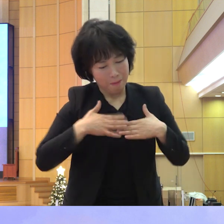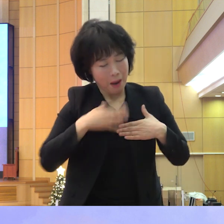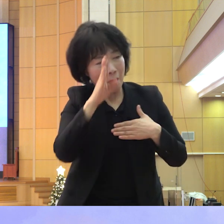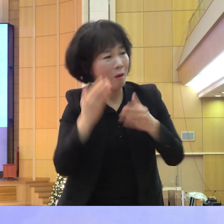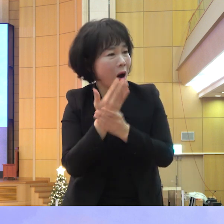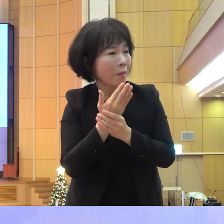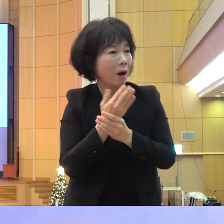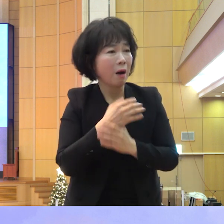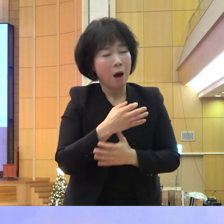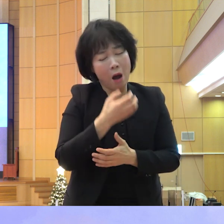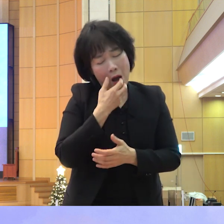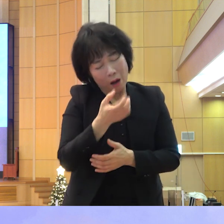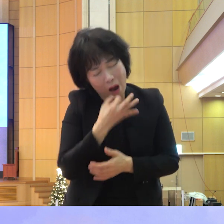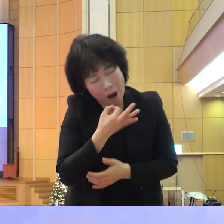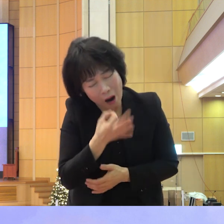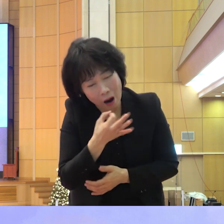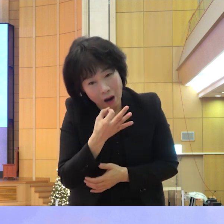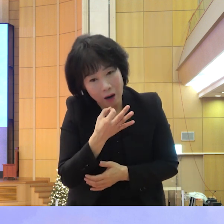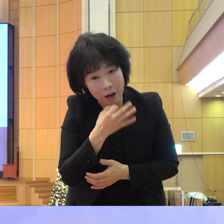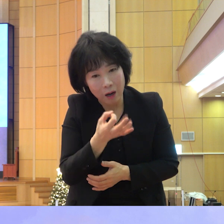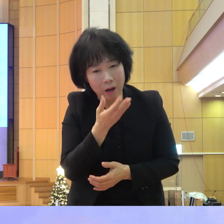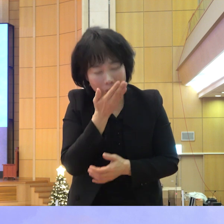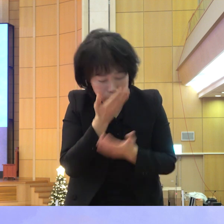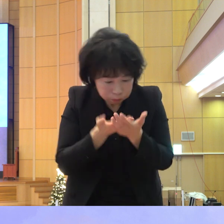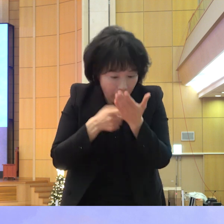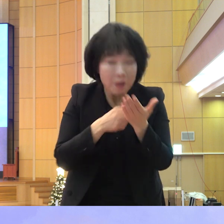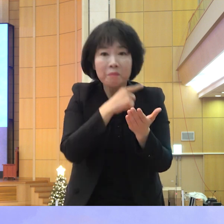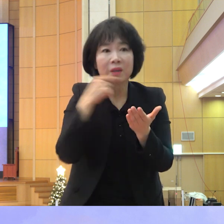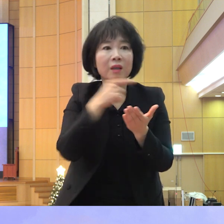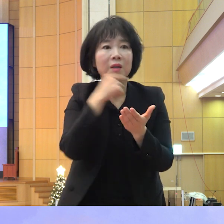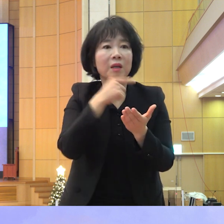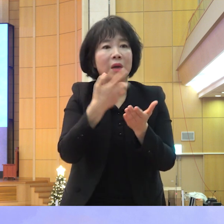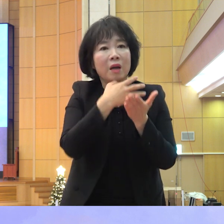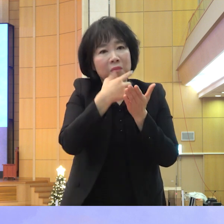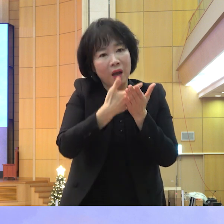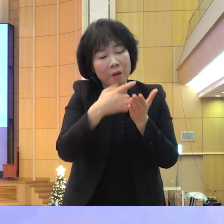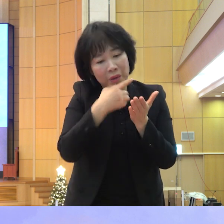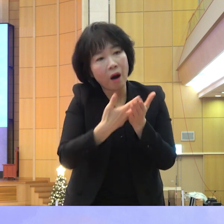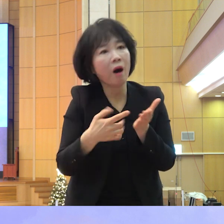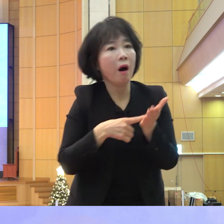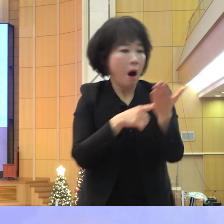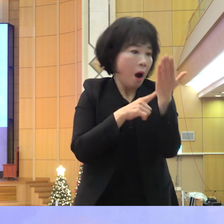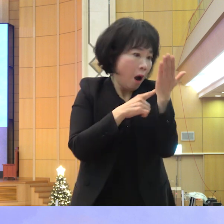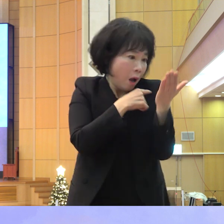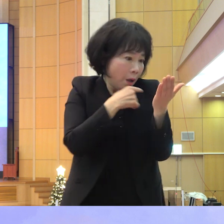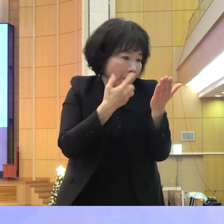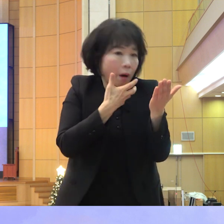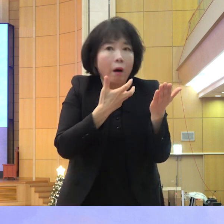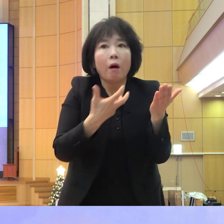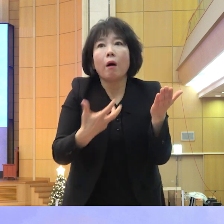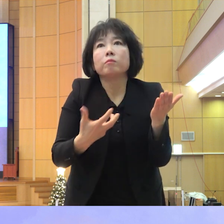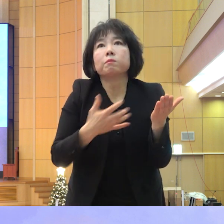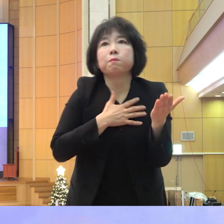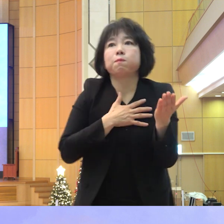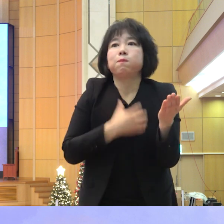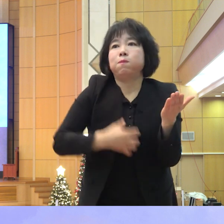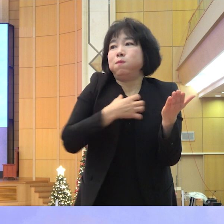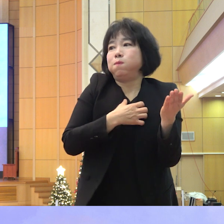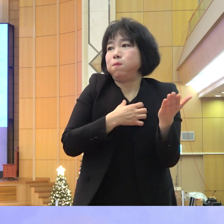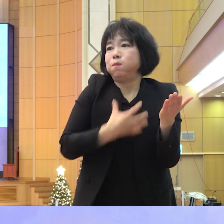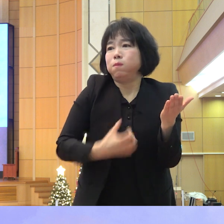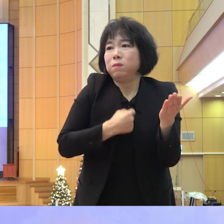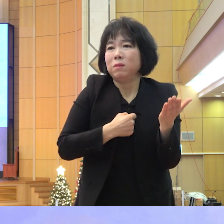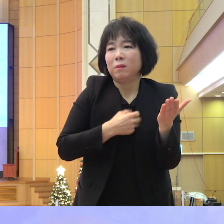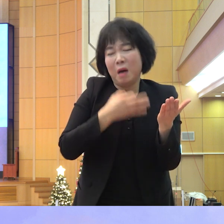보면요, 코피만 나도 애들 싸우다가 코피만 나면 코피 나는 놈이 지는 거예요. 피면. 그런데 막 입에서